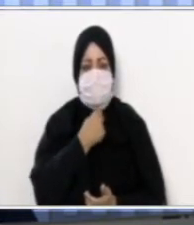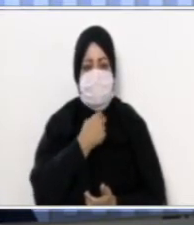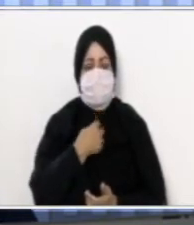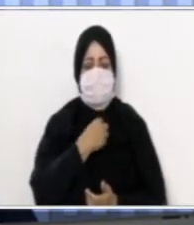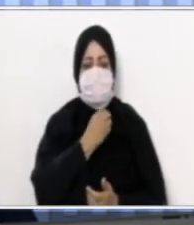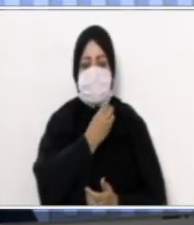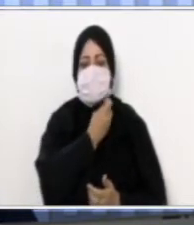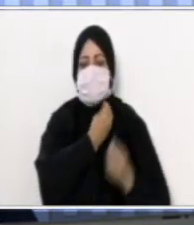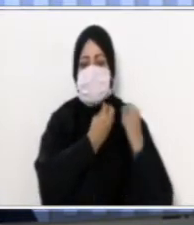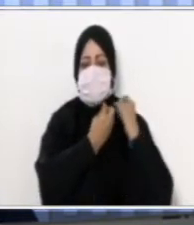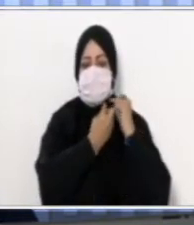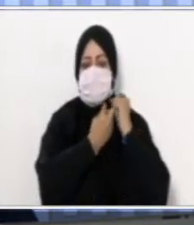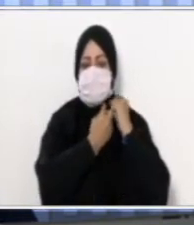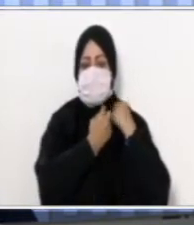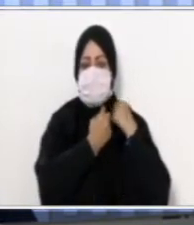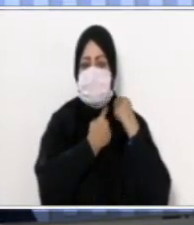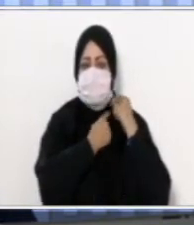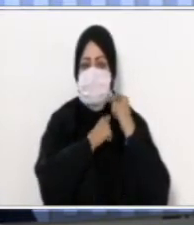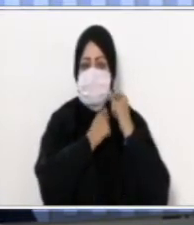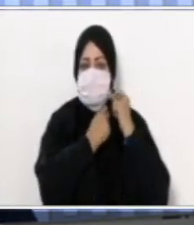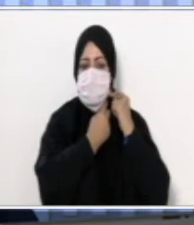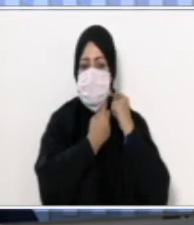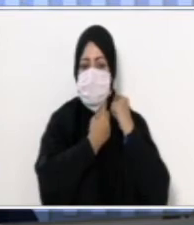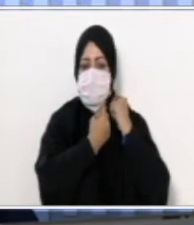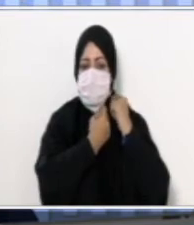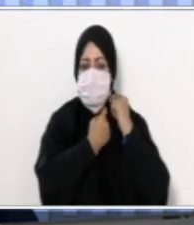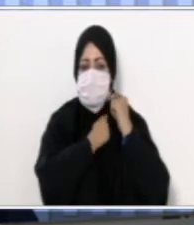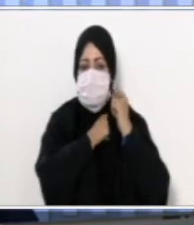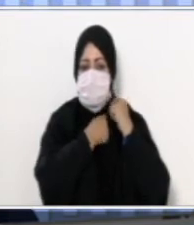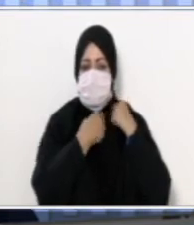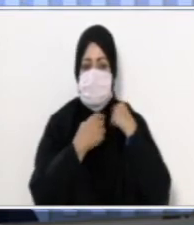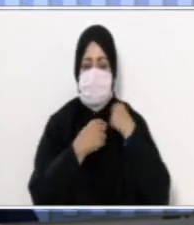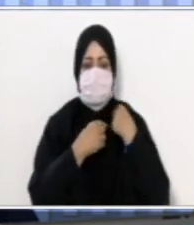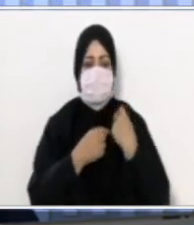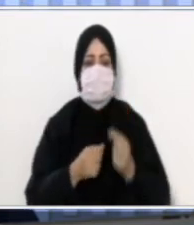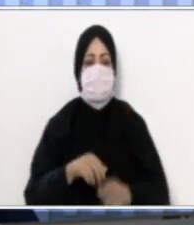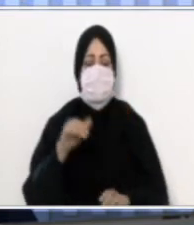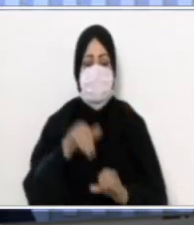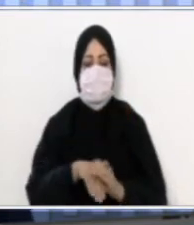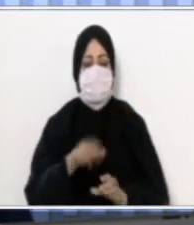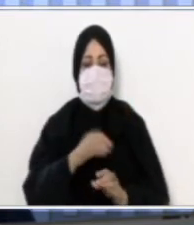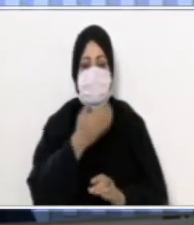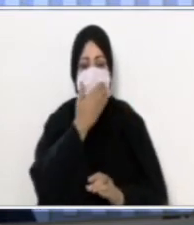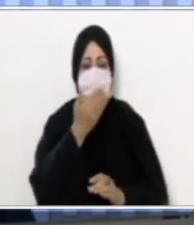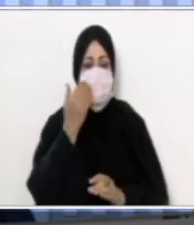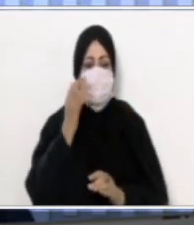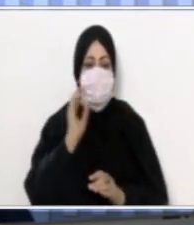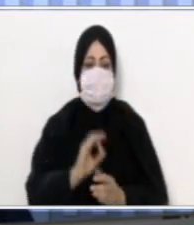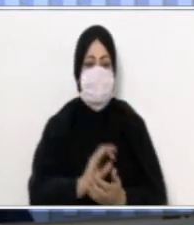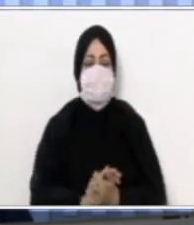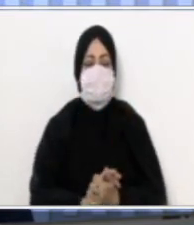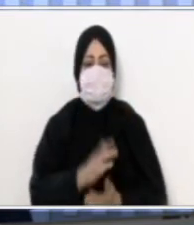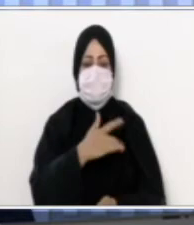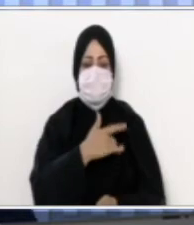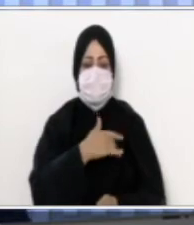انقطع قبل الأربعين خلاص لا يجب الانتظار إلى الأربعين، وإذا كان استمر بعد الأربعين فلا عبرة له عند كثير من أهل